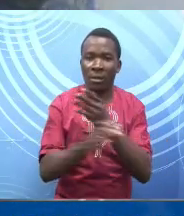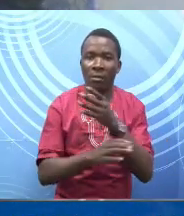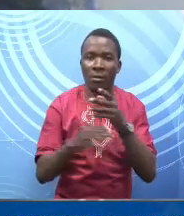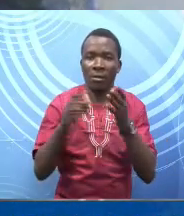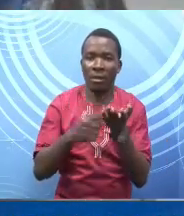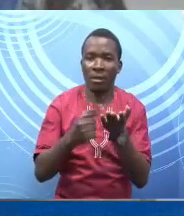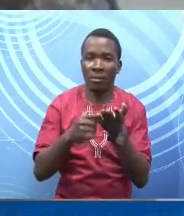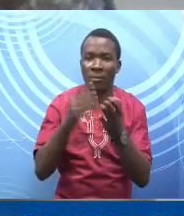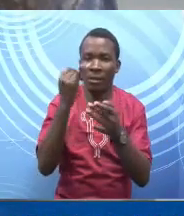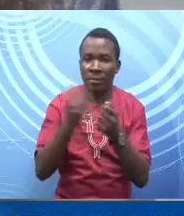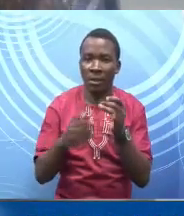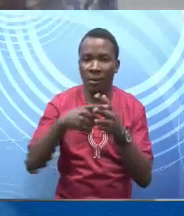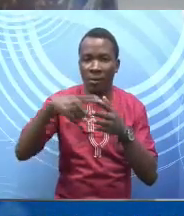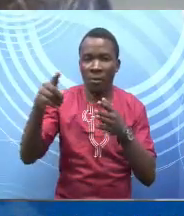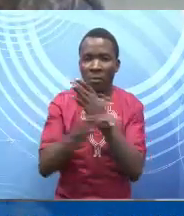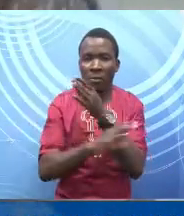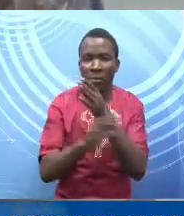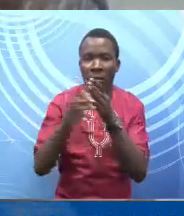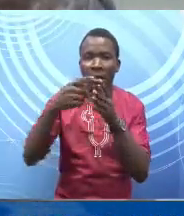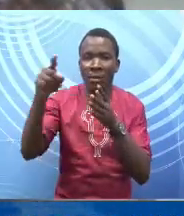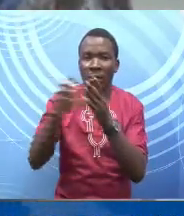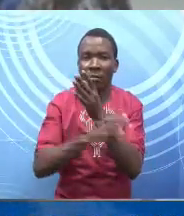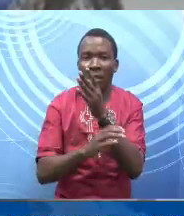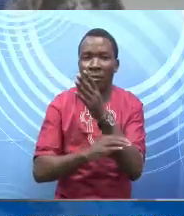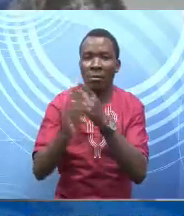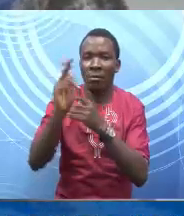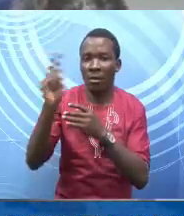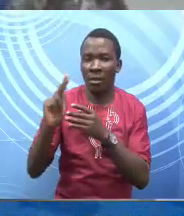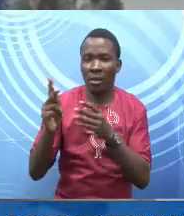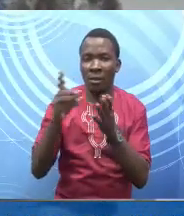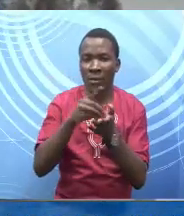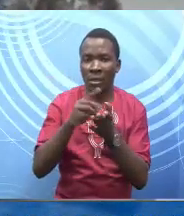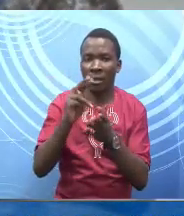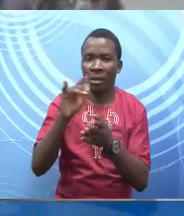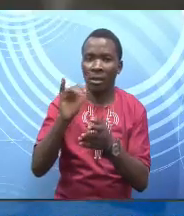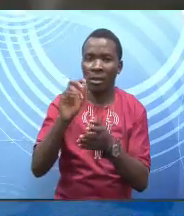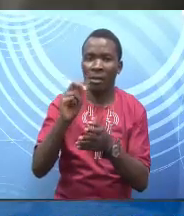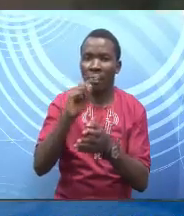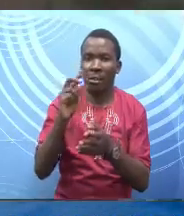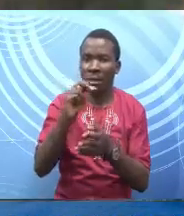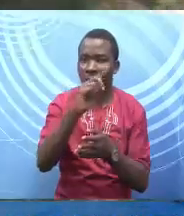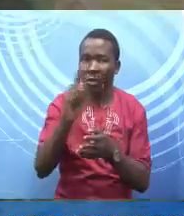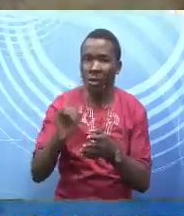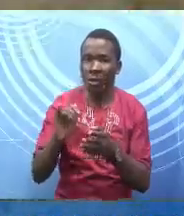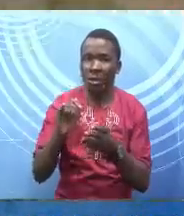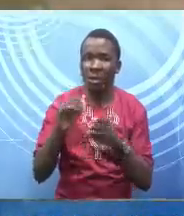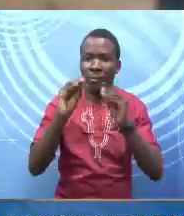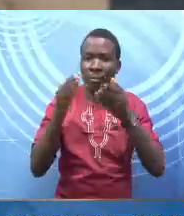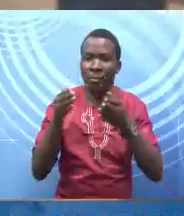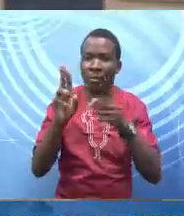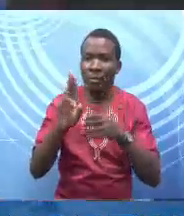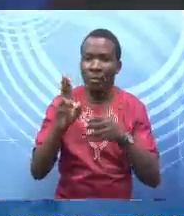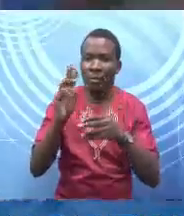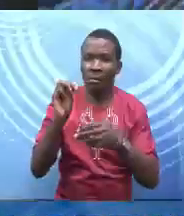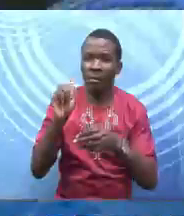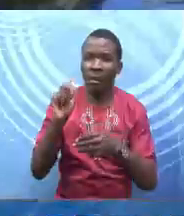yamaze kuva muri iki gihugu ahungira mu gihugu cya Kenya. Dr. Stella Nyanzi wabaye umwarimu muri kaminuza ya Makerere,